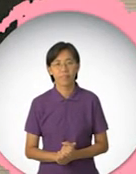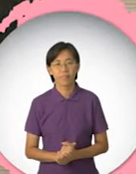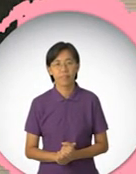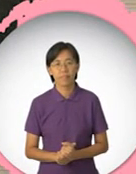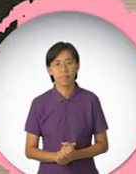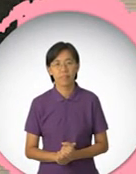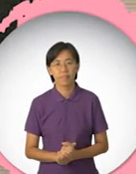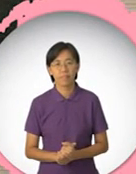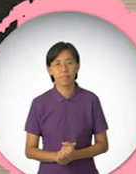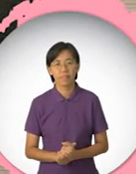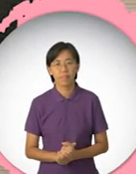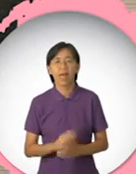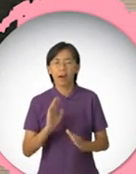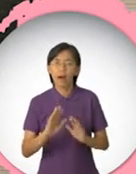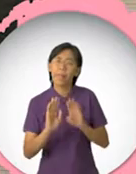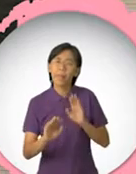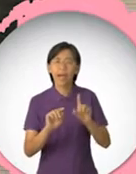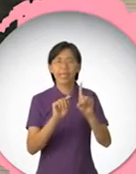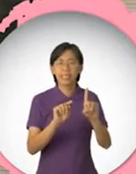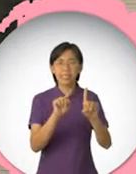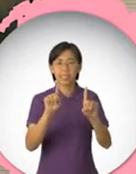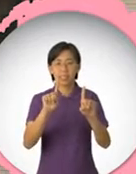1นิ้วถึง 1 นิ้ วคร ึ่ งถึงนิ้วครึ่ง ครับผม